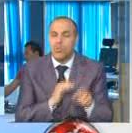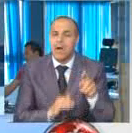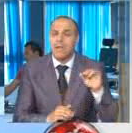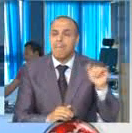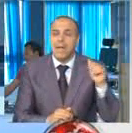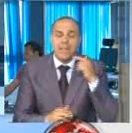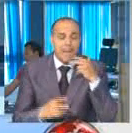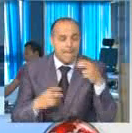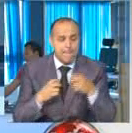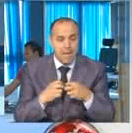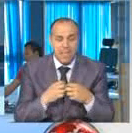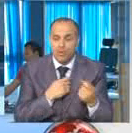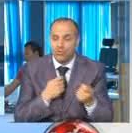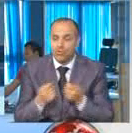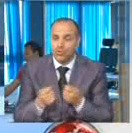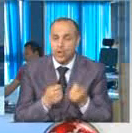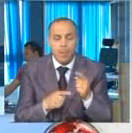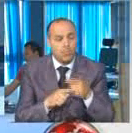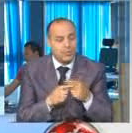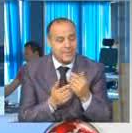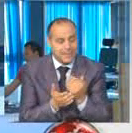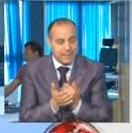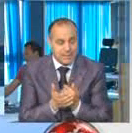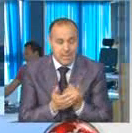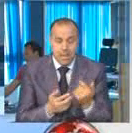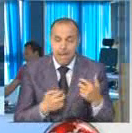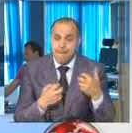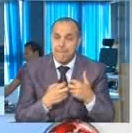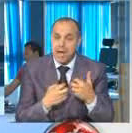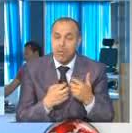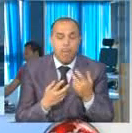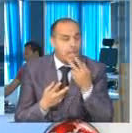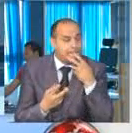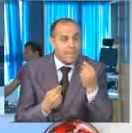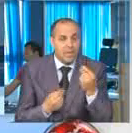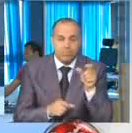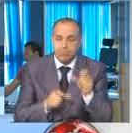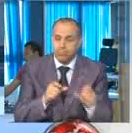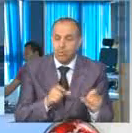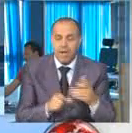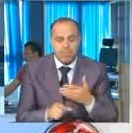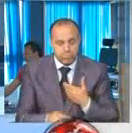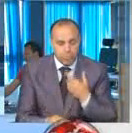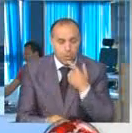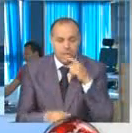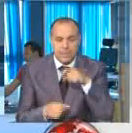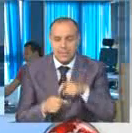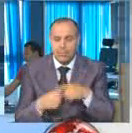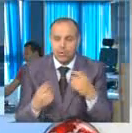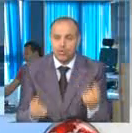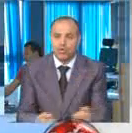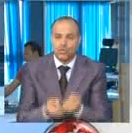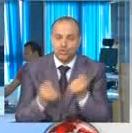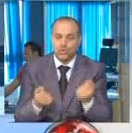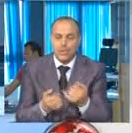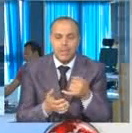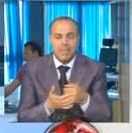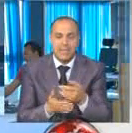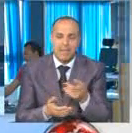تنظيم معرض تجاري واقتصادي، معرض لقي استحسان متساكني الجهة وساهم في تنشيط